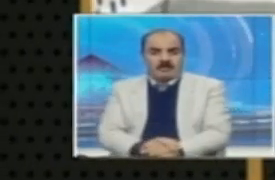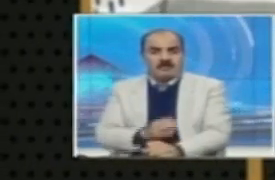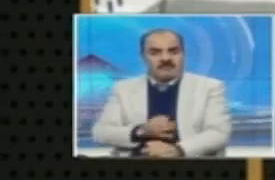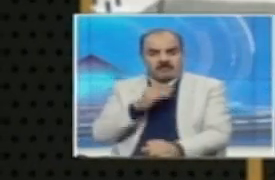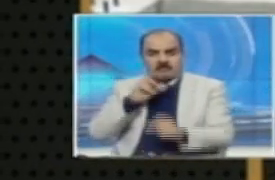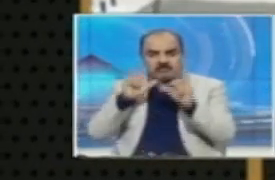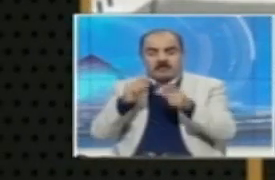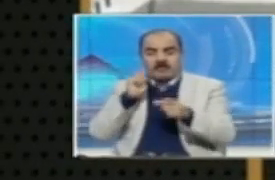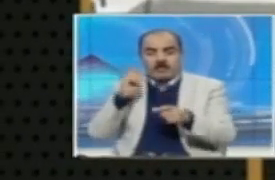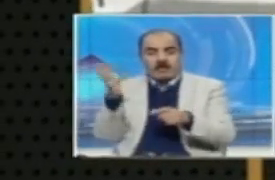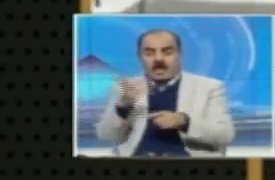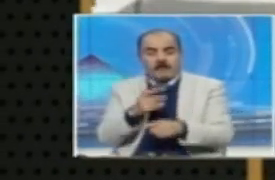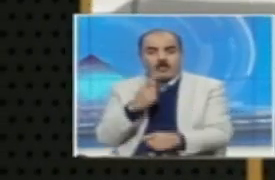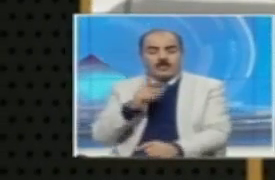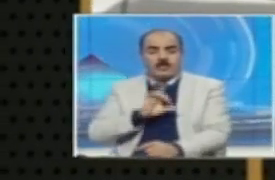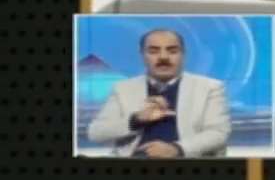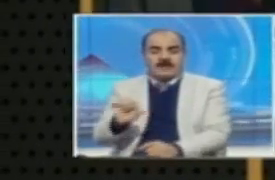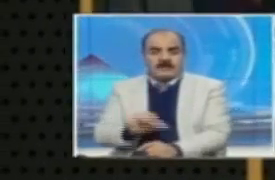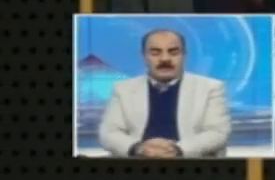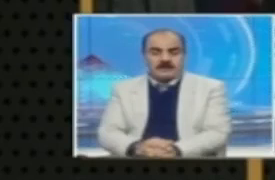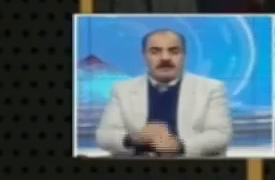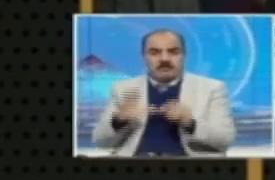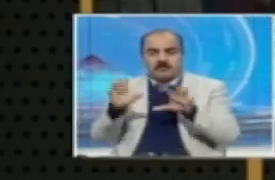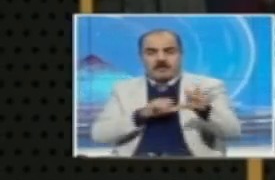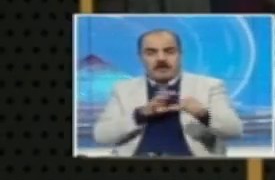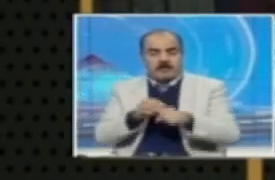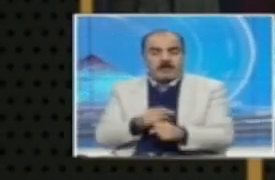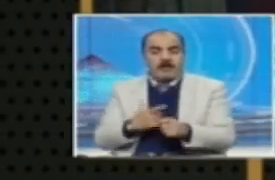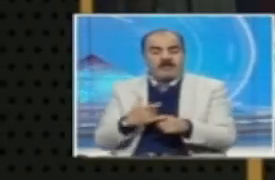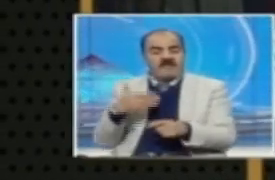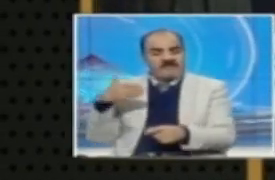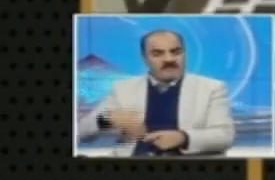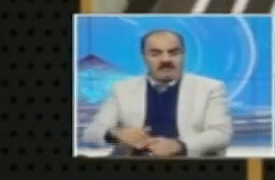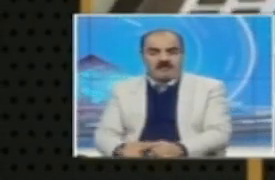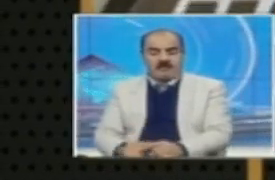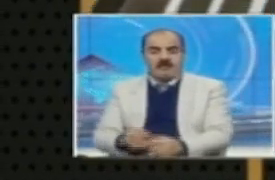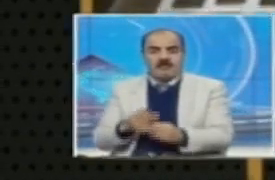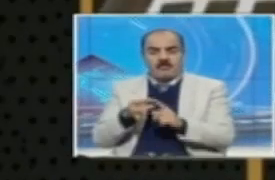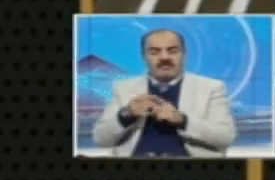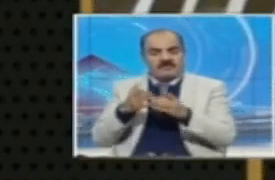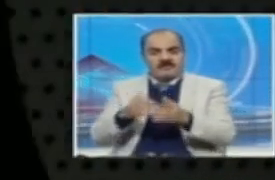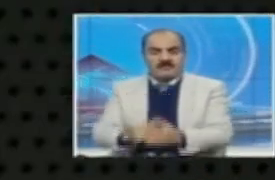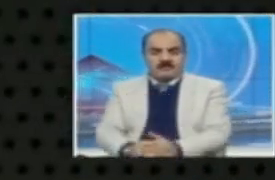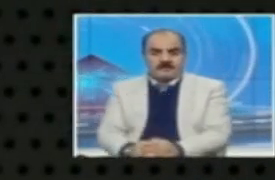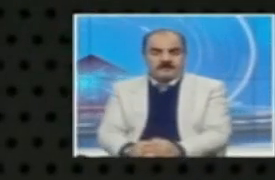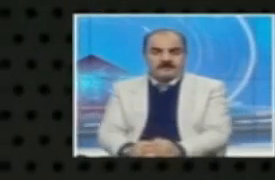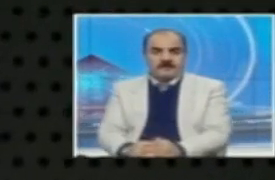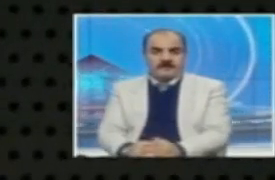تم ضبط 91 متهما وضبط معهم أسلحة نارية ومواد مخدرة.